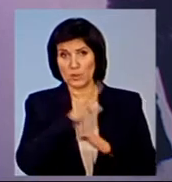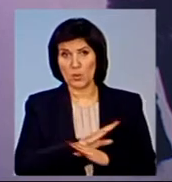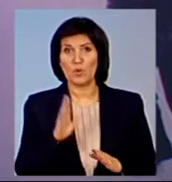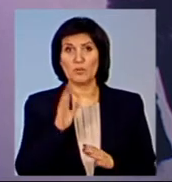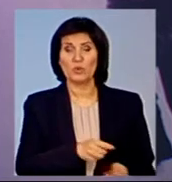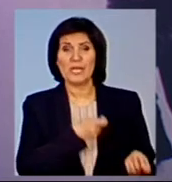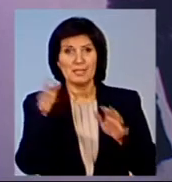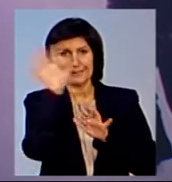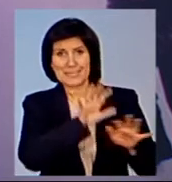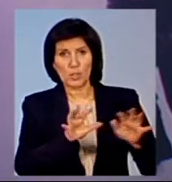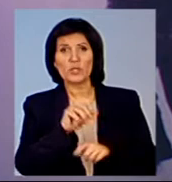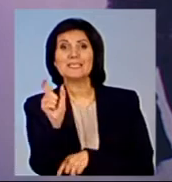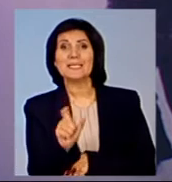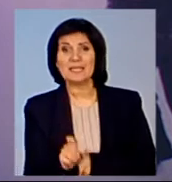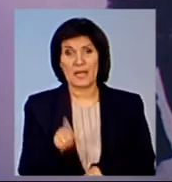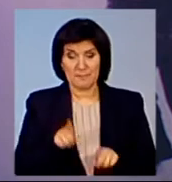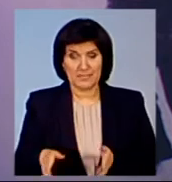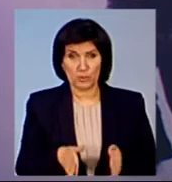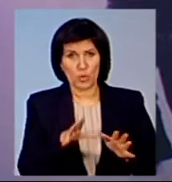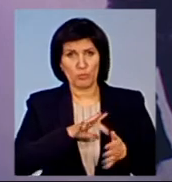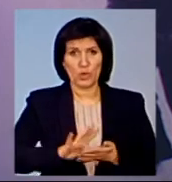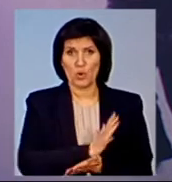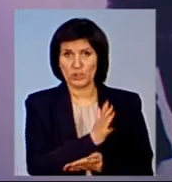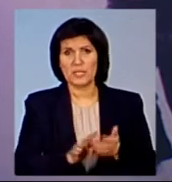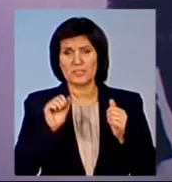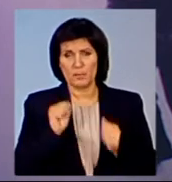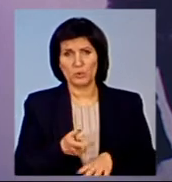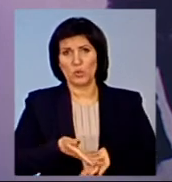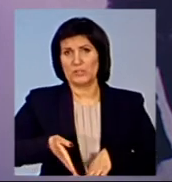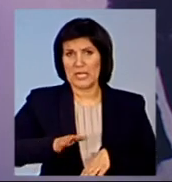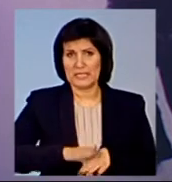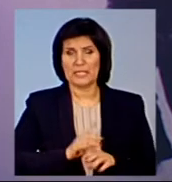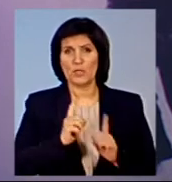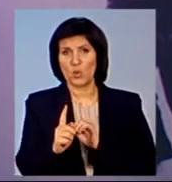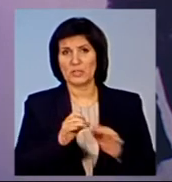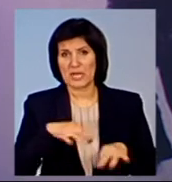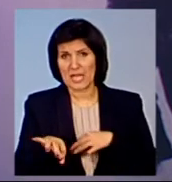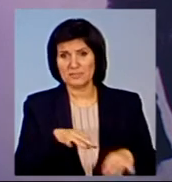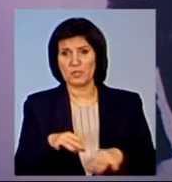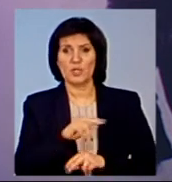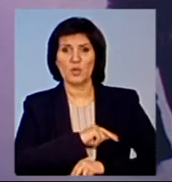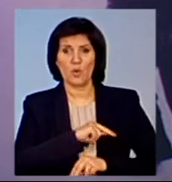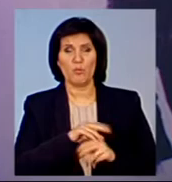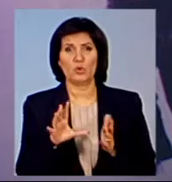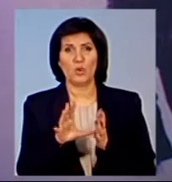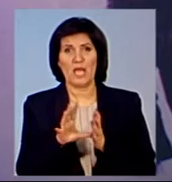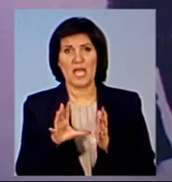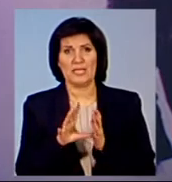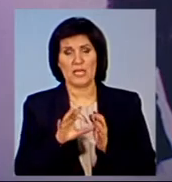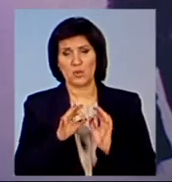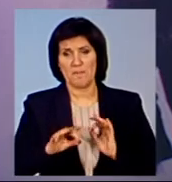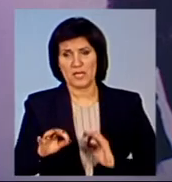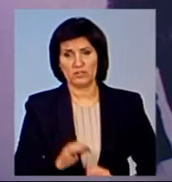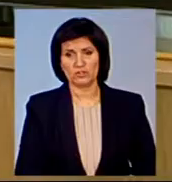циклон з Італії. Місцями на дорогах буде ожеледиця. Це може ускладнити рух транспорту та роботу електромереж, розповіли